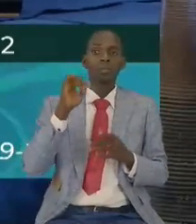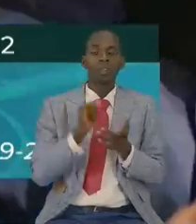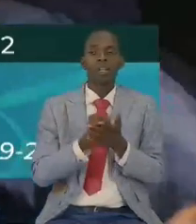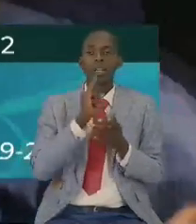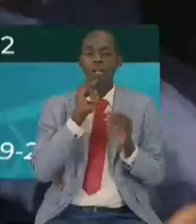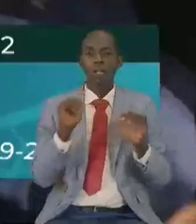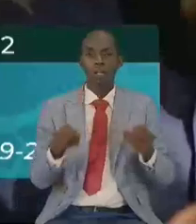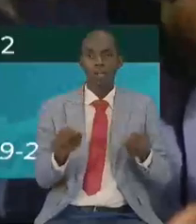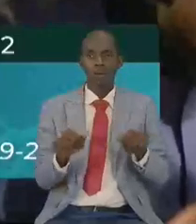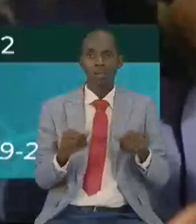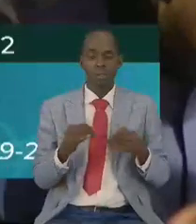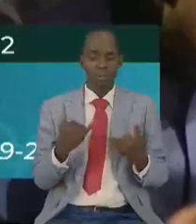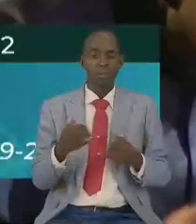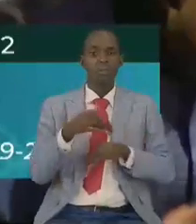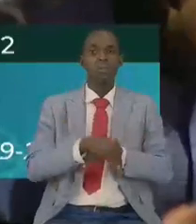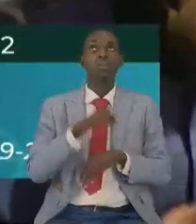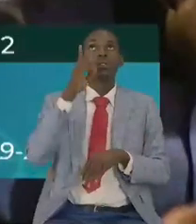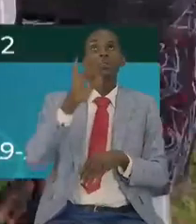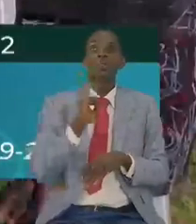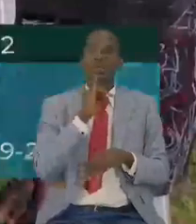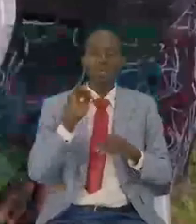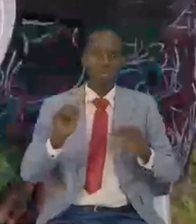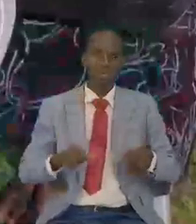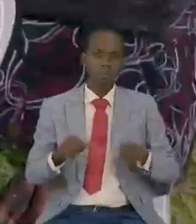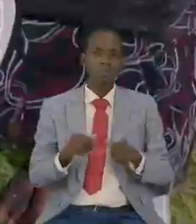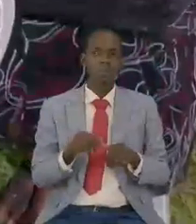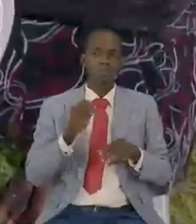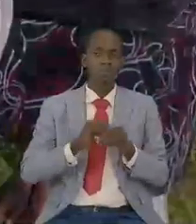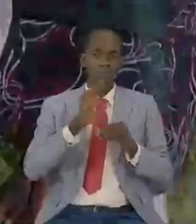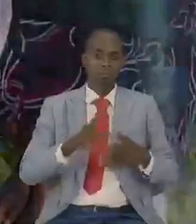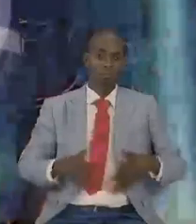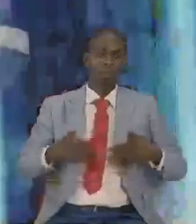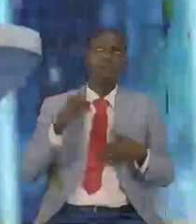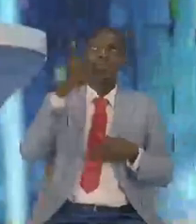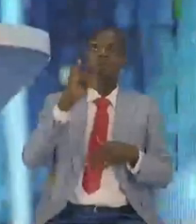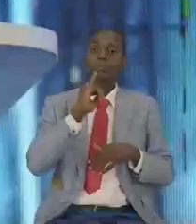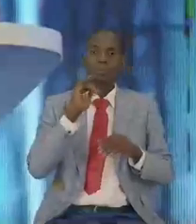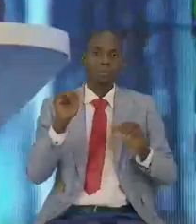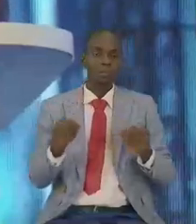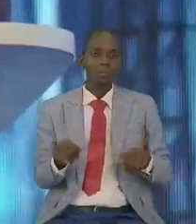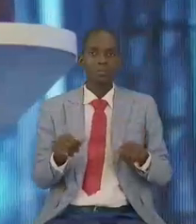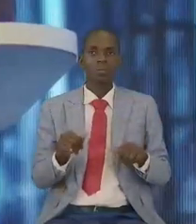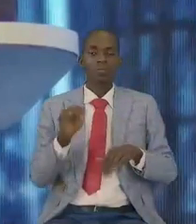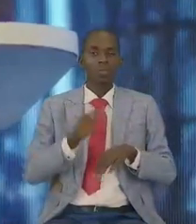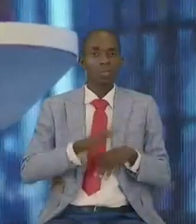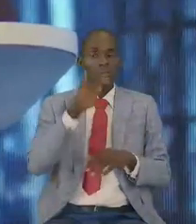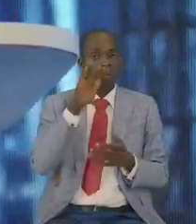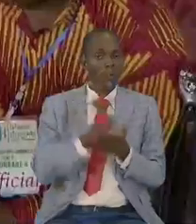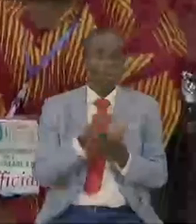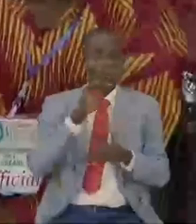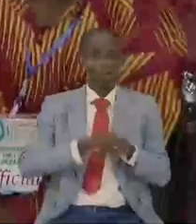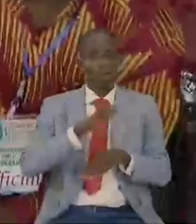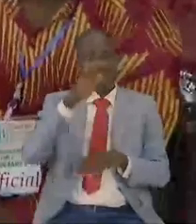qui peut. Ce soir, Dieu est capable. Dans ta vie, Dieu est capable. Sur ton époux, sur ton